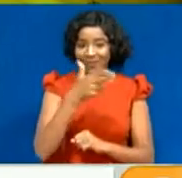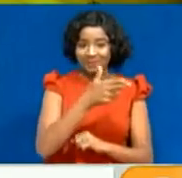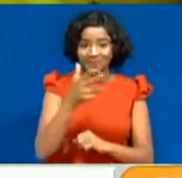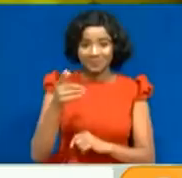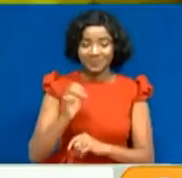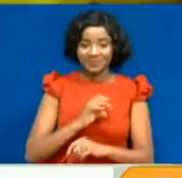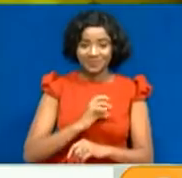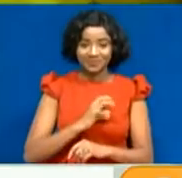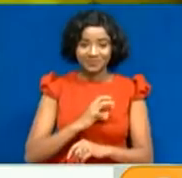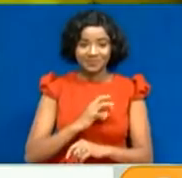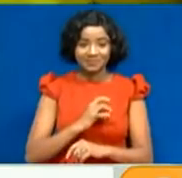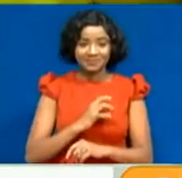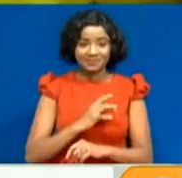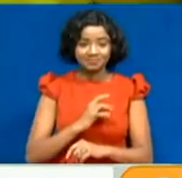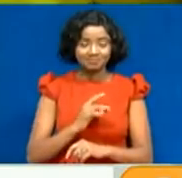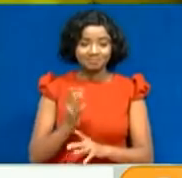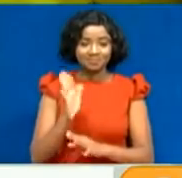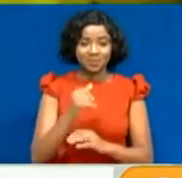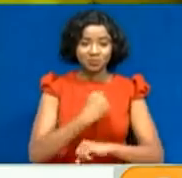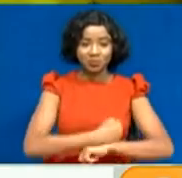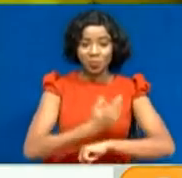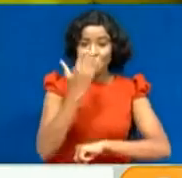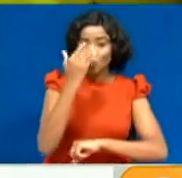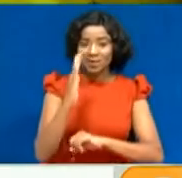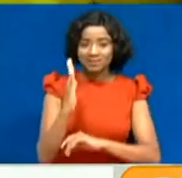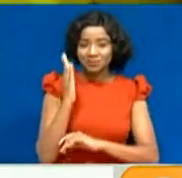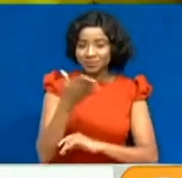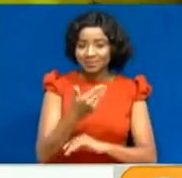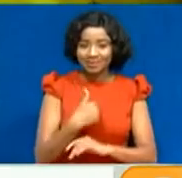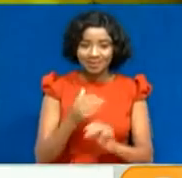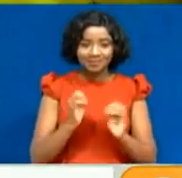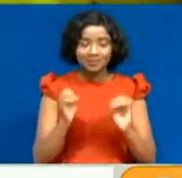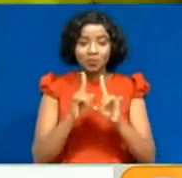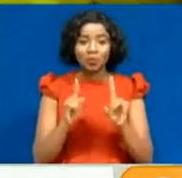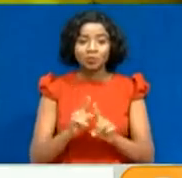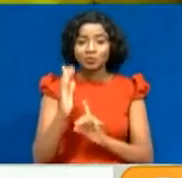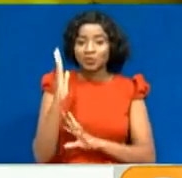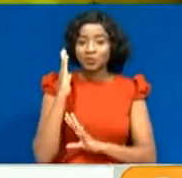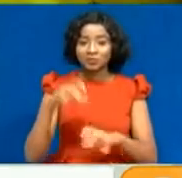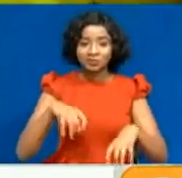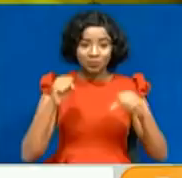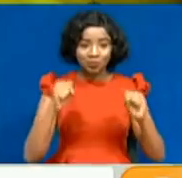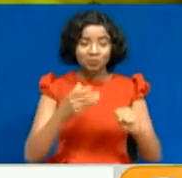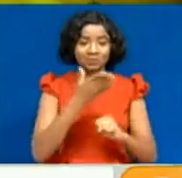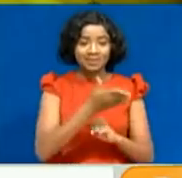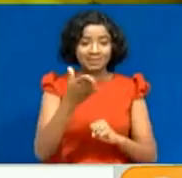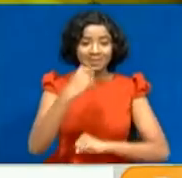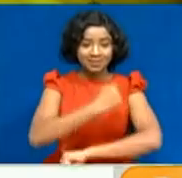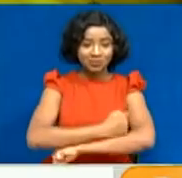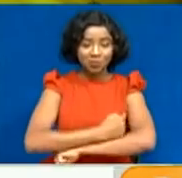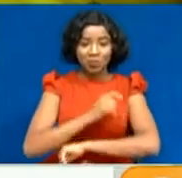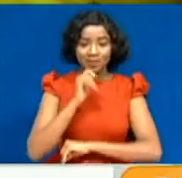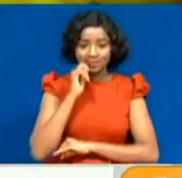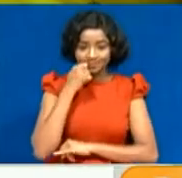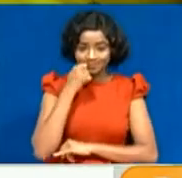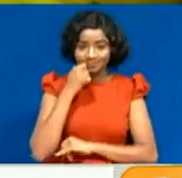wanahofia kurejea shuleni humo kutokana na ukosefu wa usalama. Na huku wakuu wa usalama katika kaunti hiyo wakisalia kimya kuhusu tukio hilo,